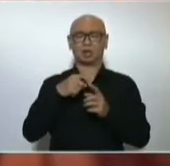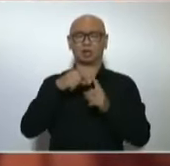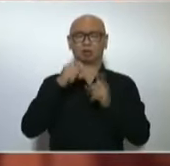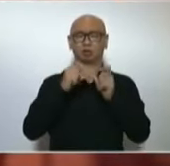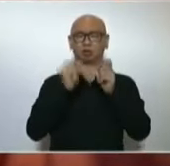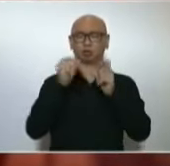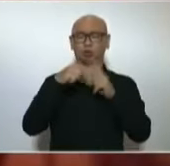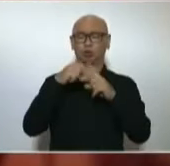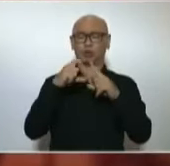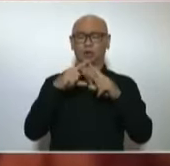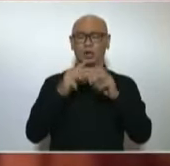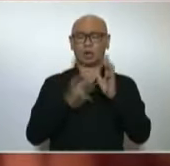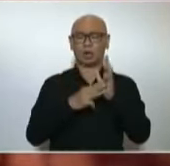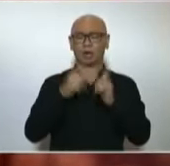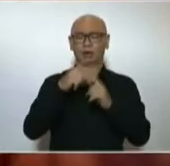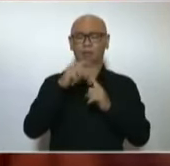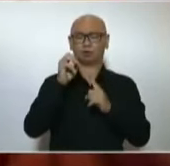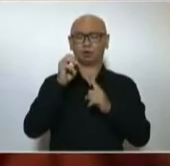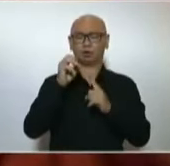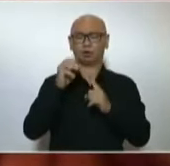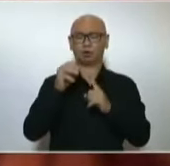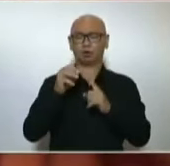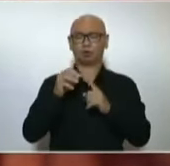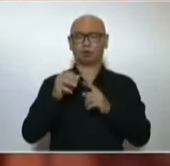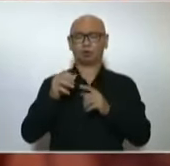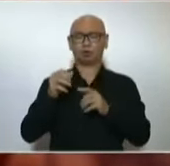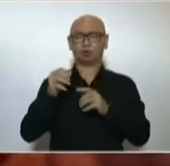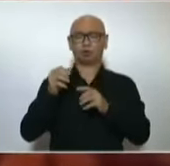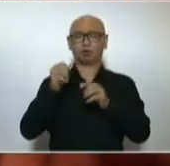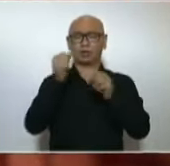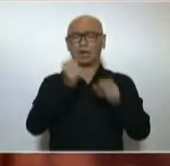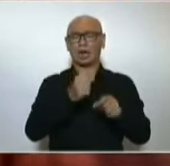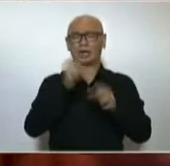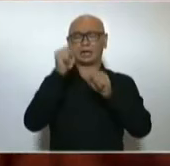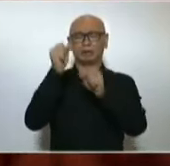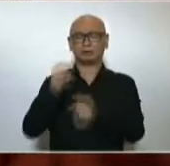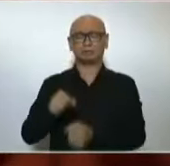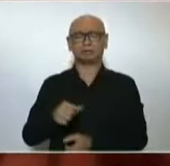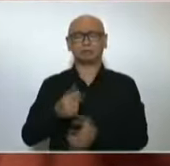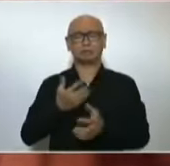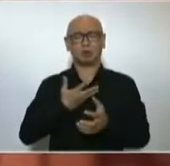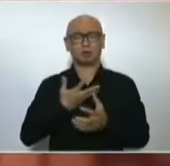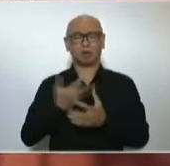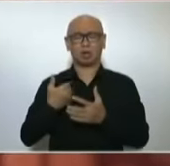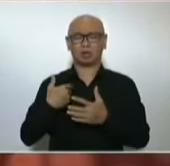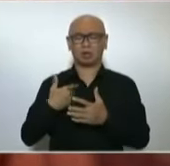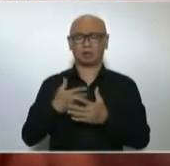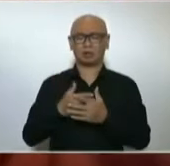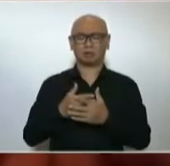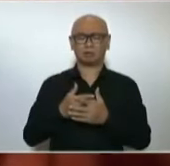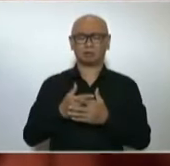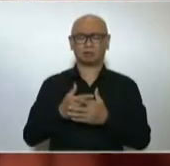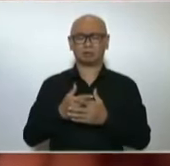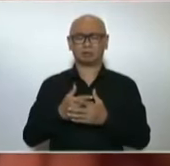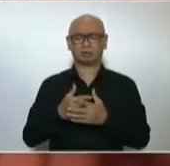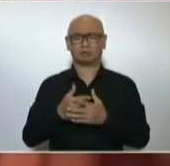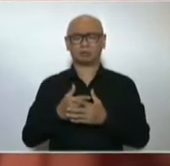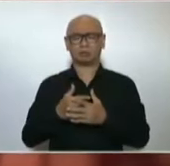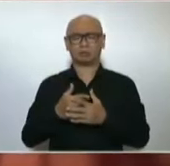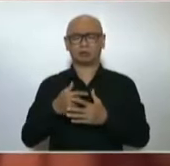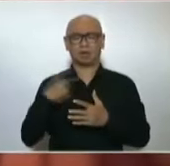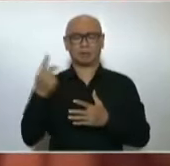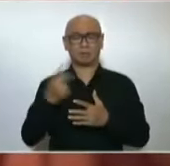Kebumen adalah seorang nelayan dia menginginkan adanya solar dan pemecah ombaak